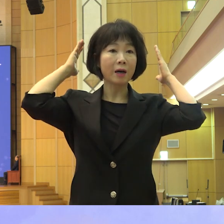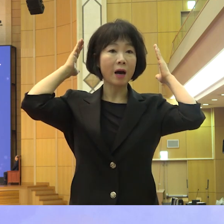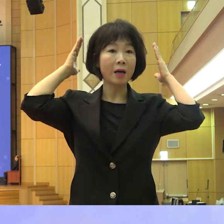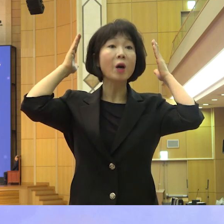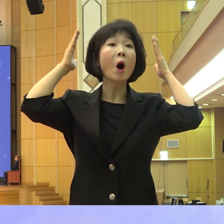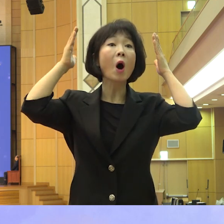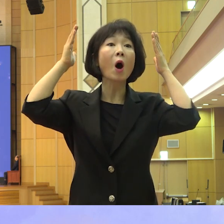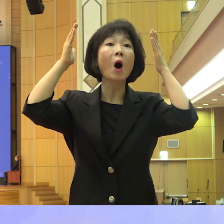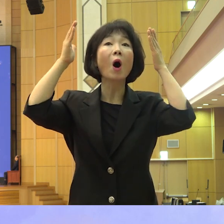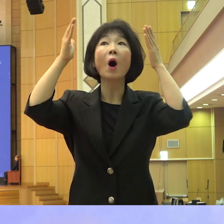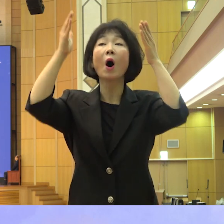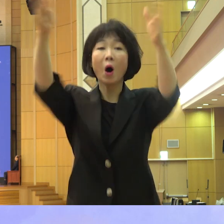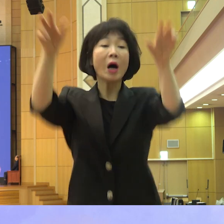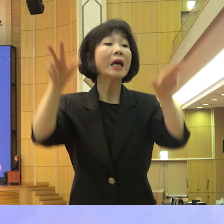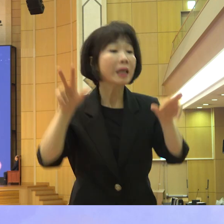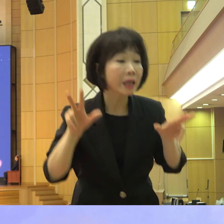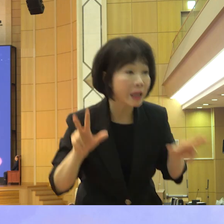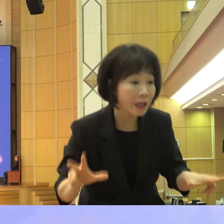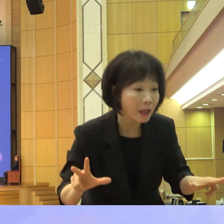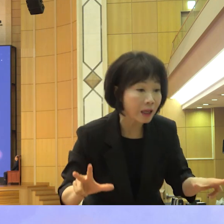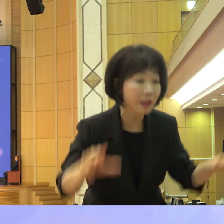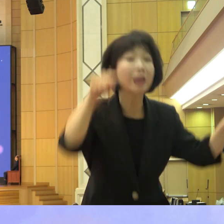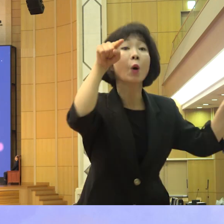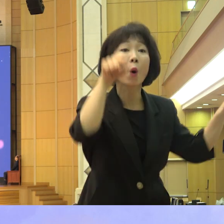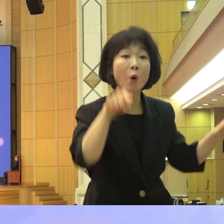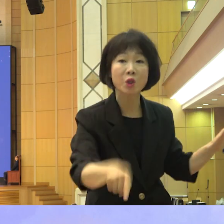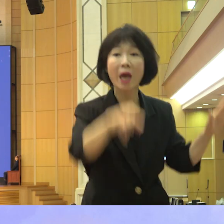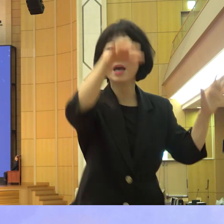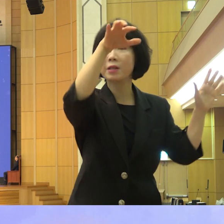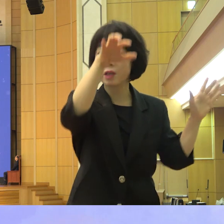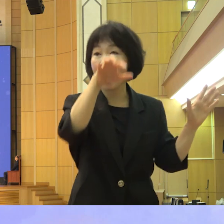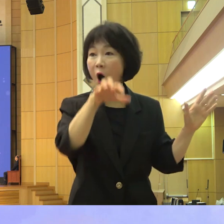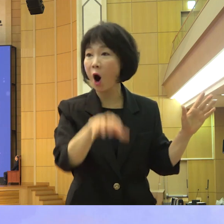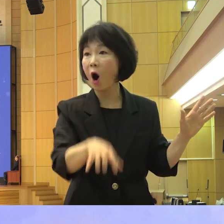하나님 향하여